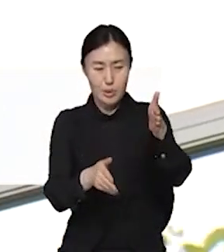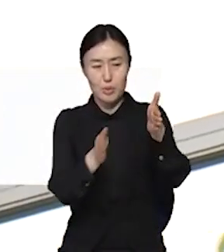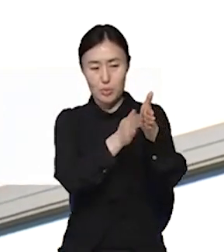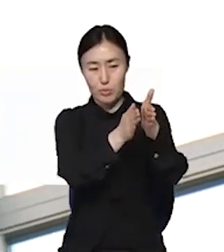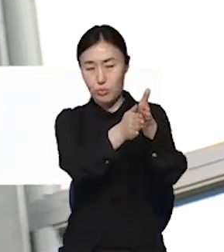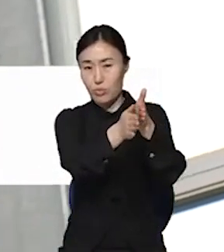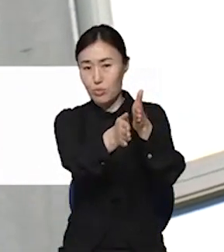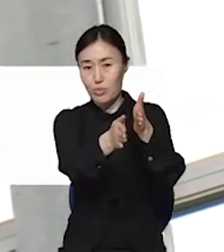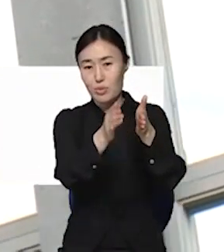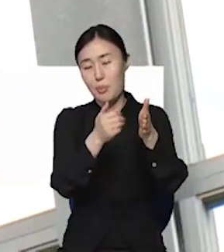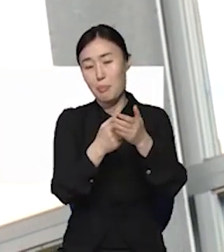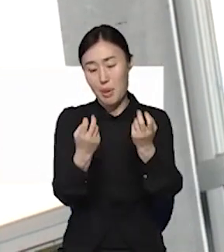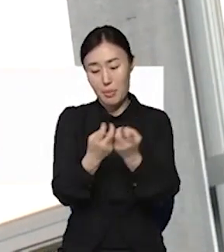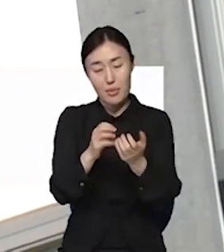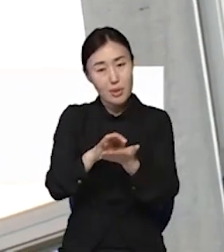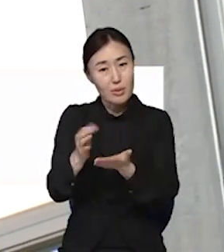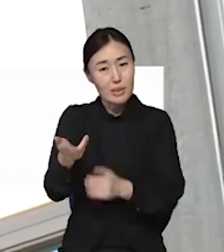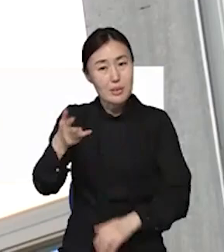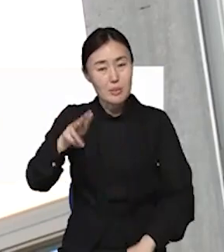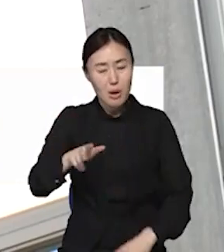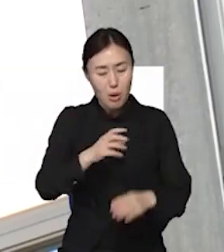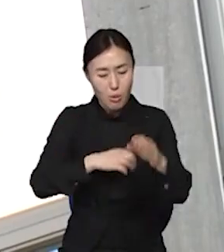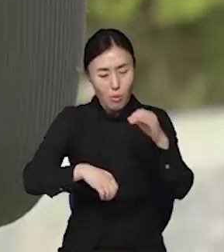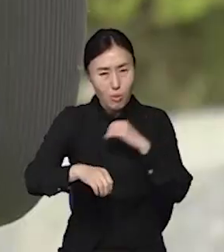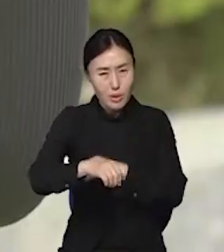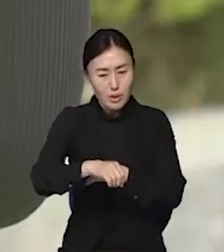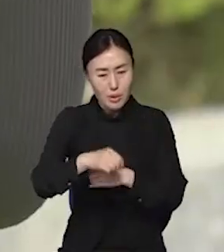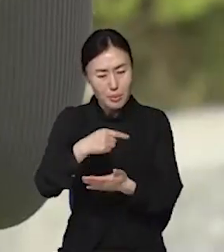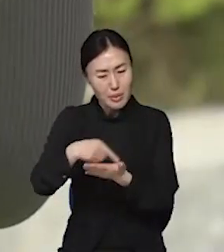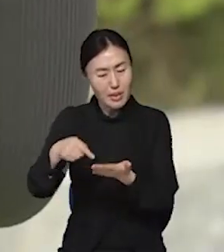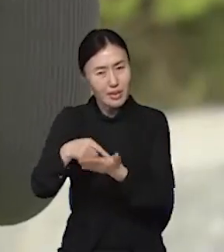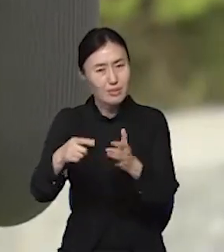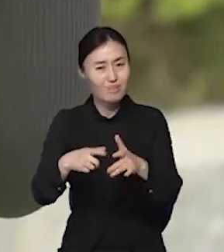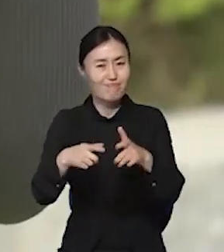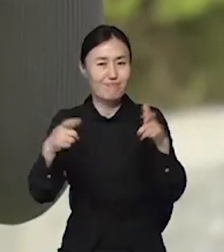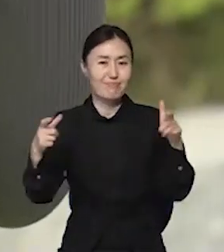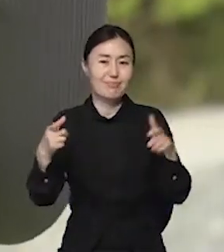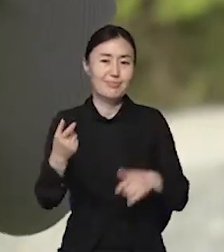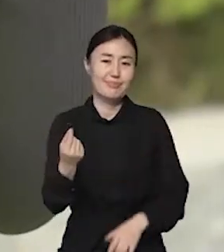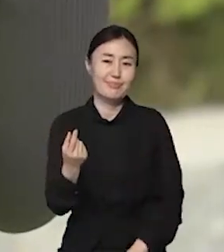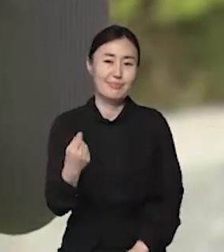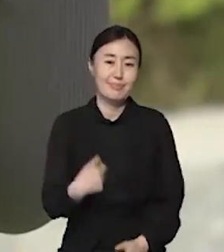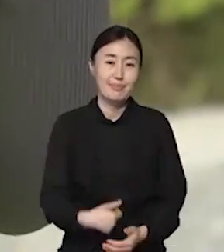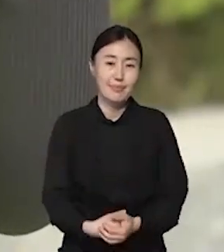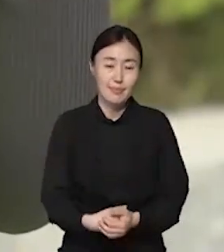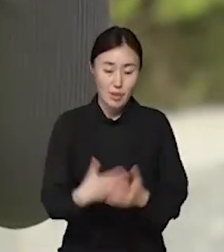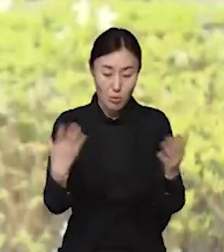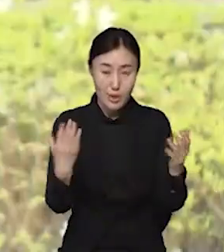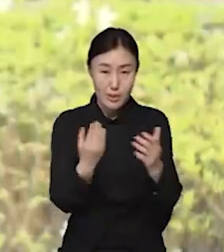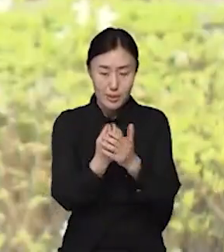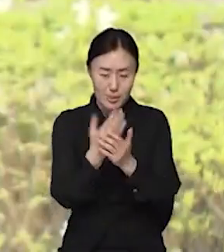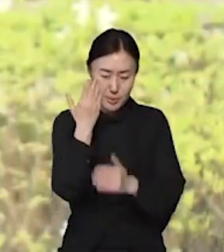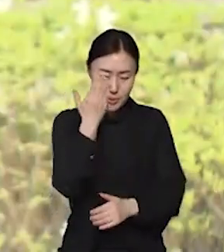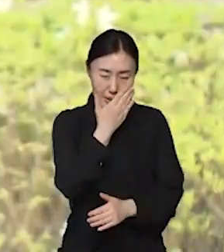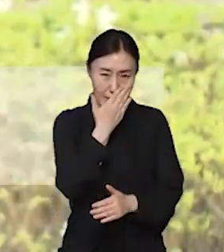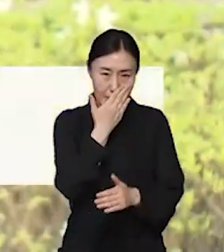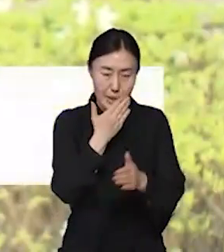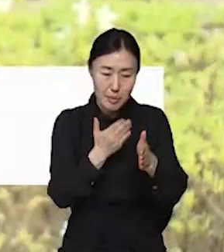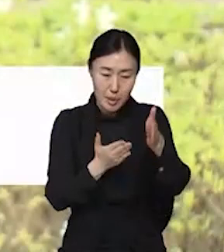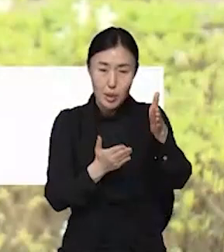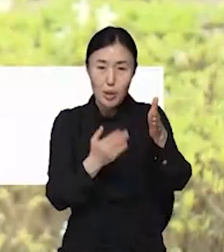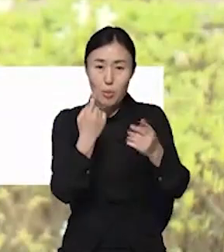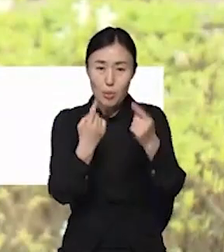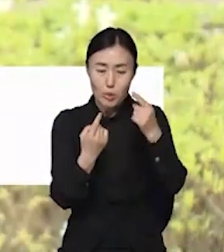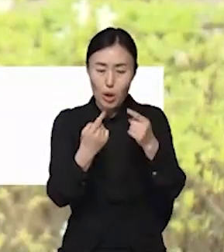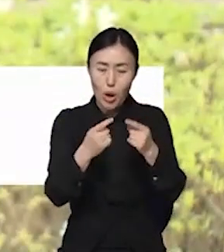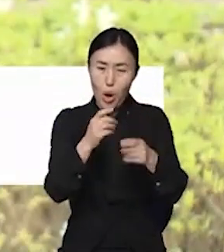방법이 널리 알려져 있지만 오히려 피해를 키운다는 지적도 나옵니다. 완전 투명한 방음벽에 비해서 충돌량이